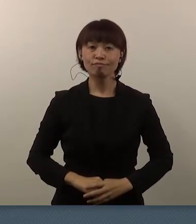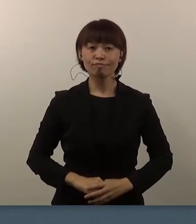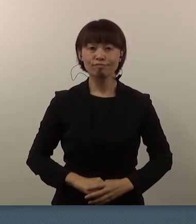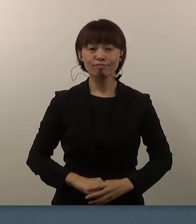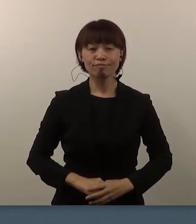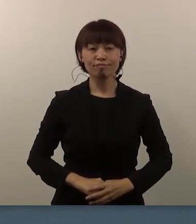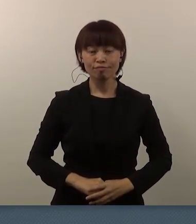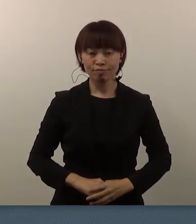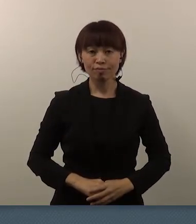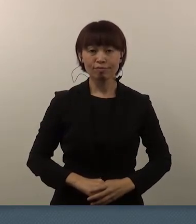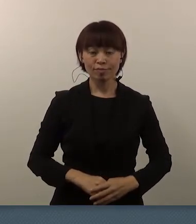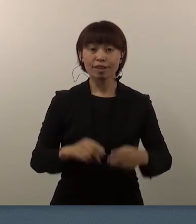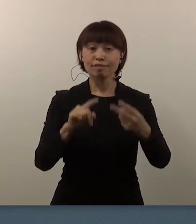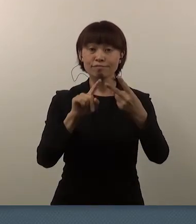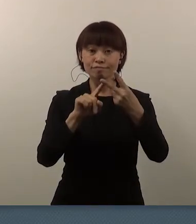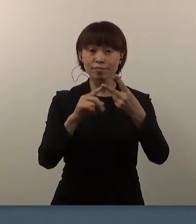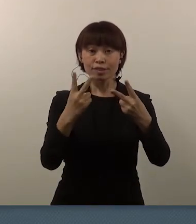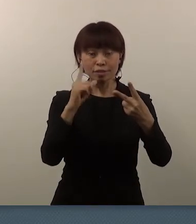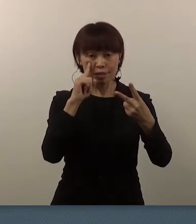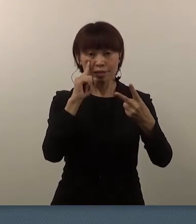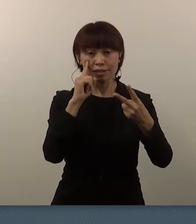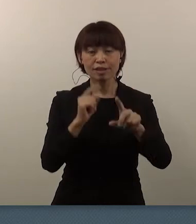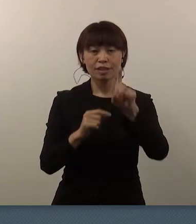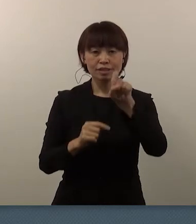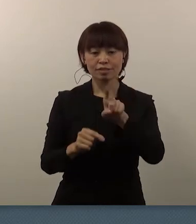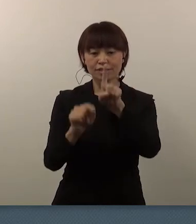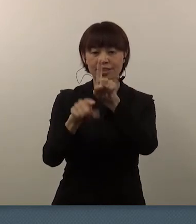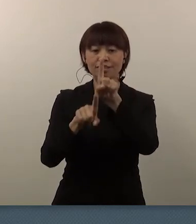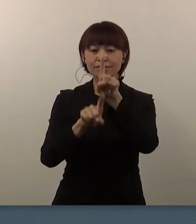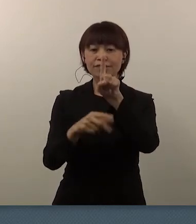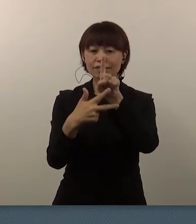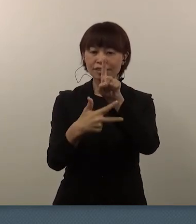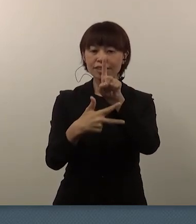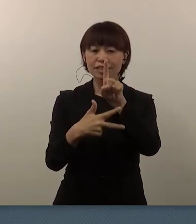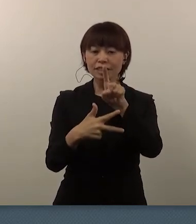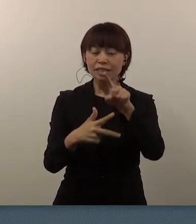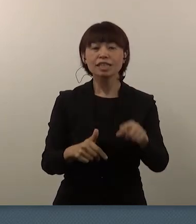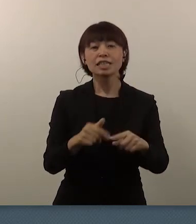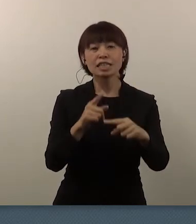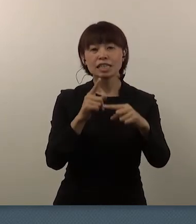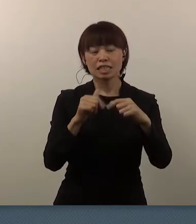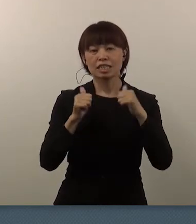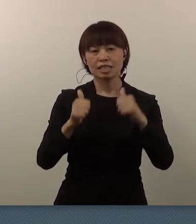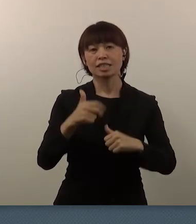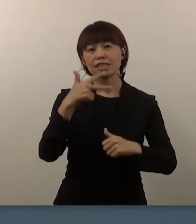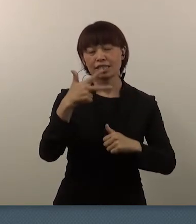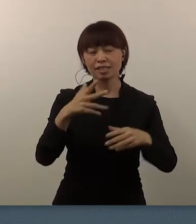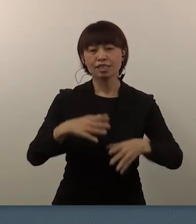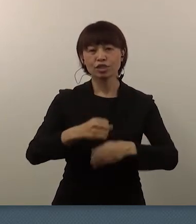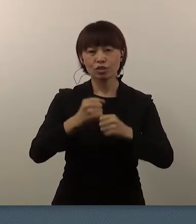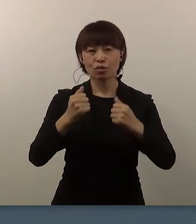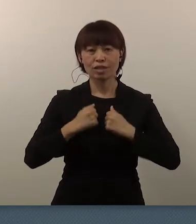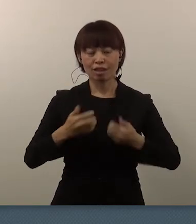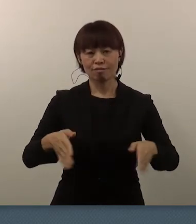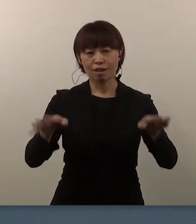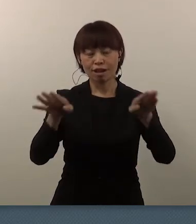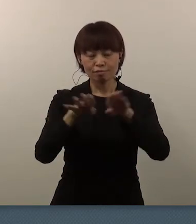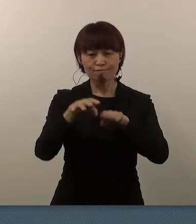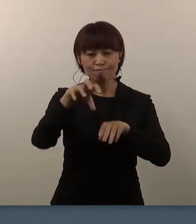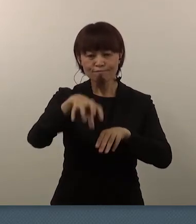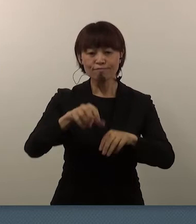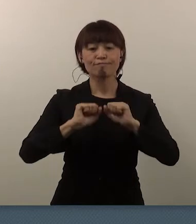なお第2回は11月17日に茅ヶ崎市総合体育館で開催する予定で、内容については別途お知らせいたします。